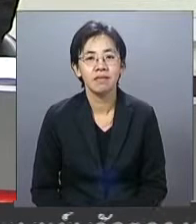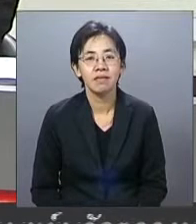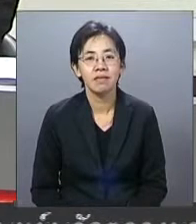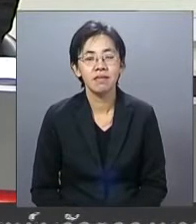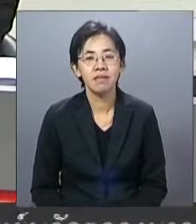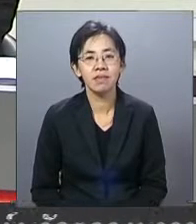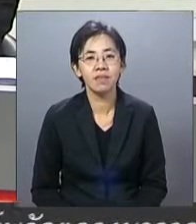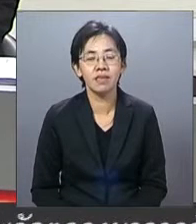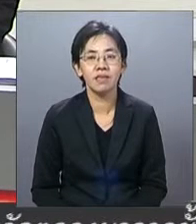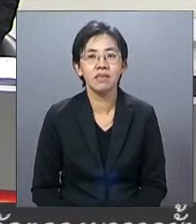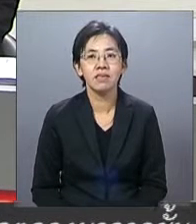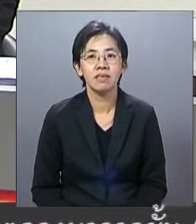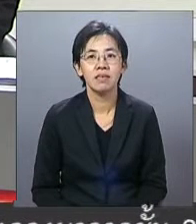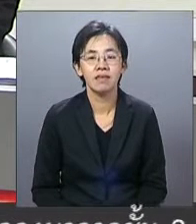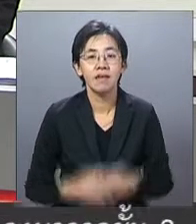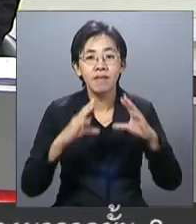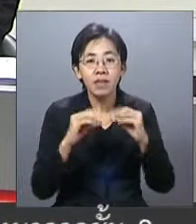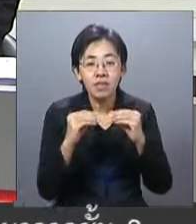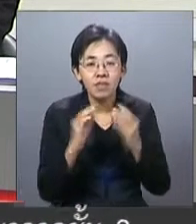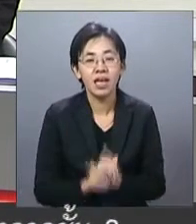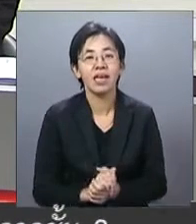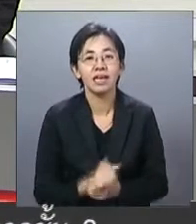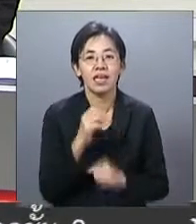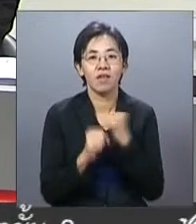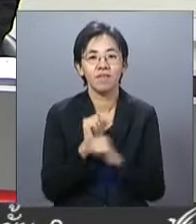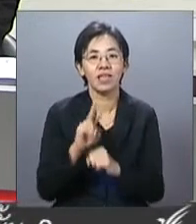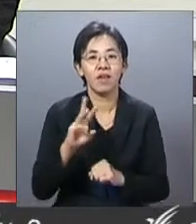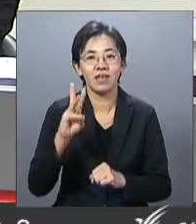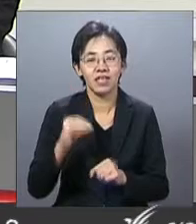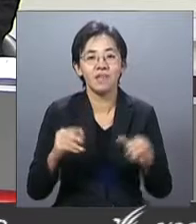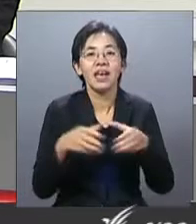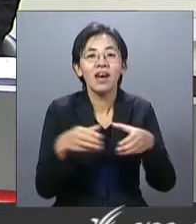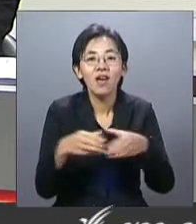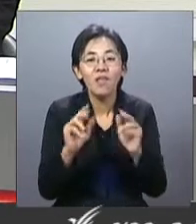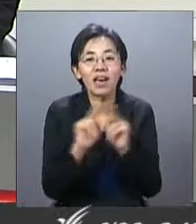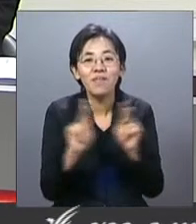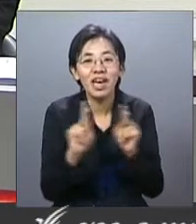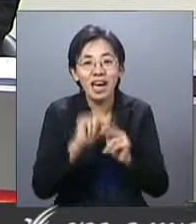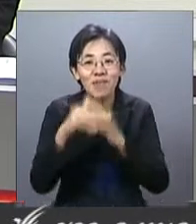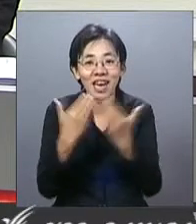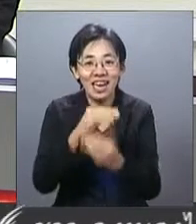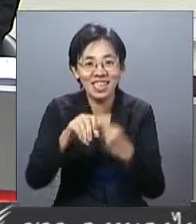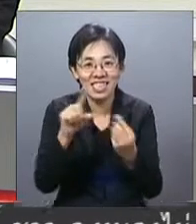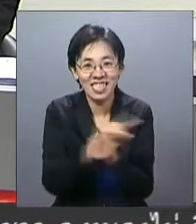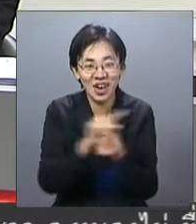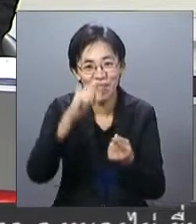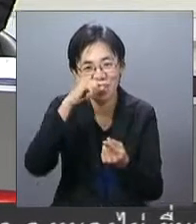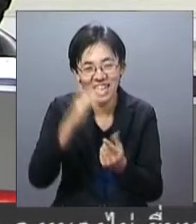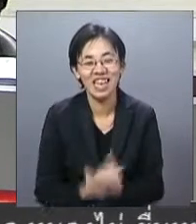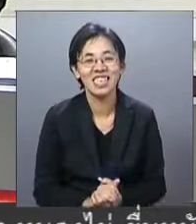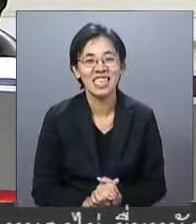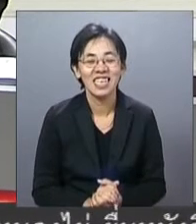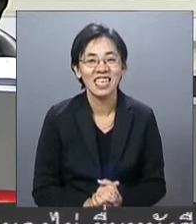การแสดงปาฐกถาเปิดการประชุมประจำปี2560ของสำนักงานคณะกรรมการพัฒนาการเศรษฐกิจและสังคมแห่งชาติหรือสสช.เมื่อว